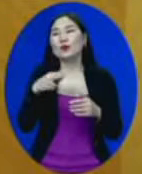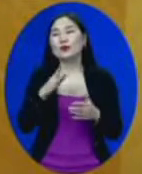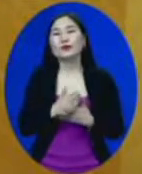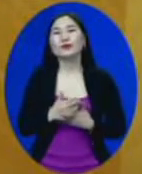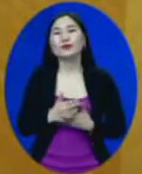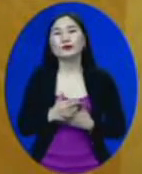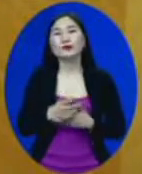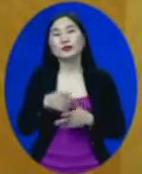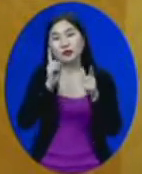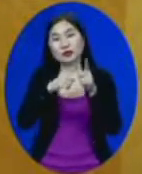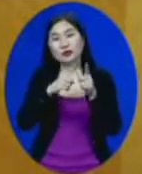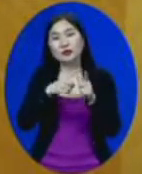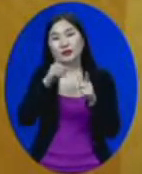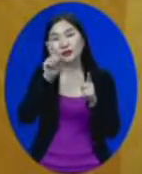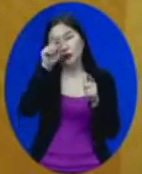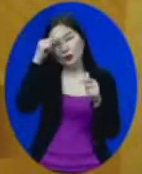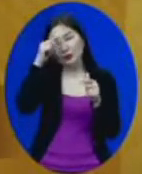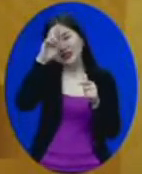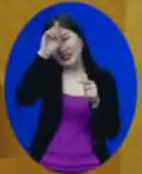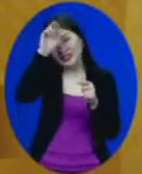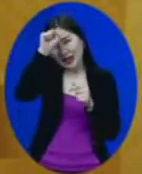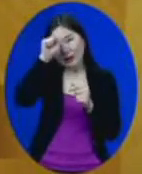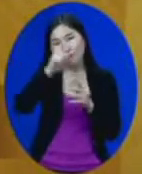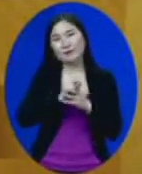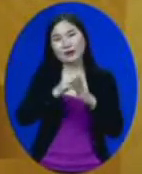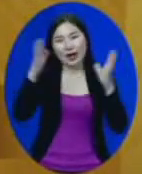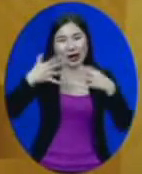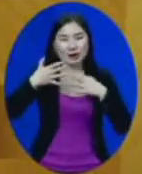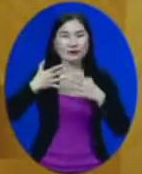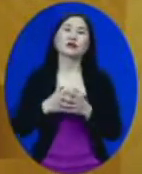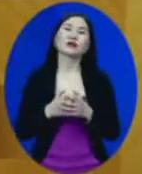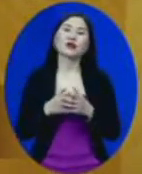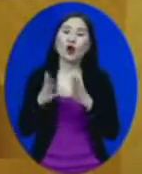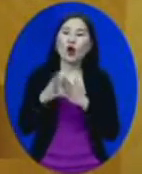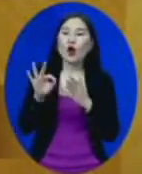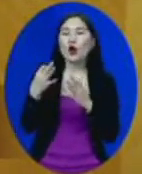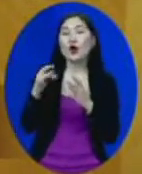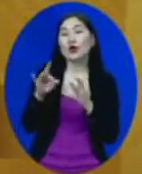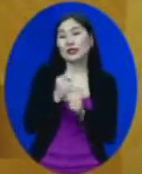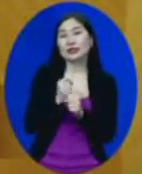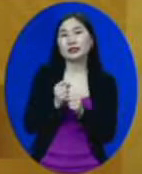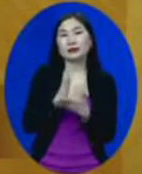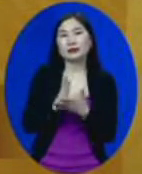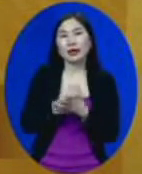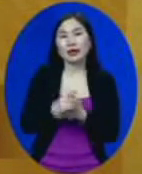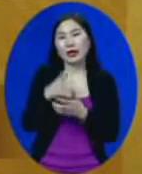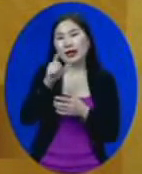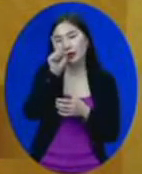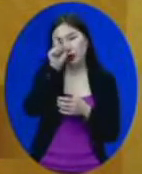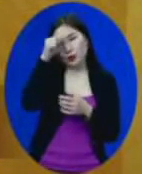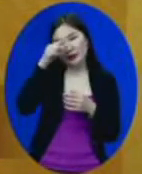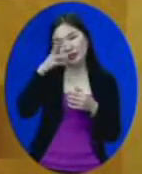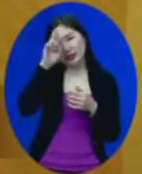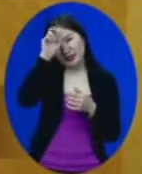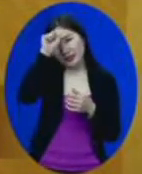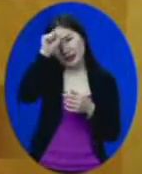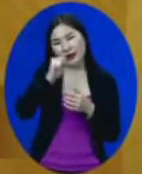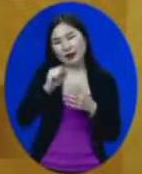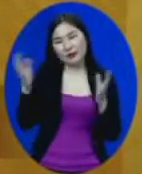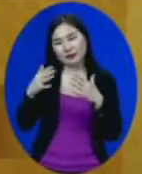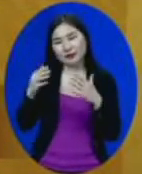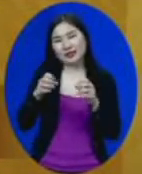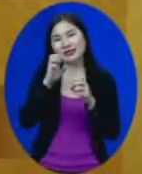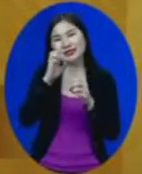гаргасан байгаа. Нэгдүгээрт эрүүл мэндийн яамтайгаа хамтарч одоо их ойр ажиллаж байгаа. Тэгээд эрүүл мэндийн яам энэ